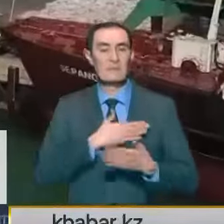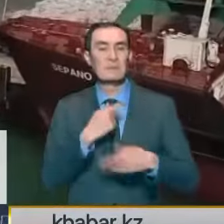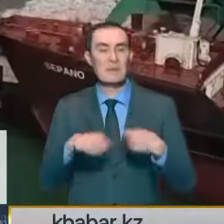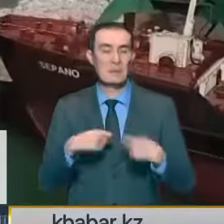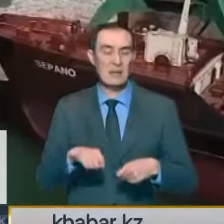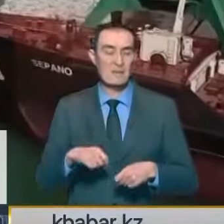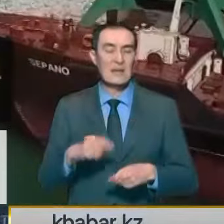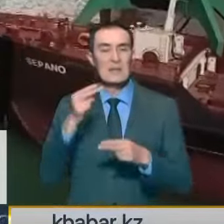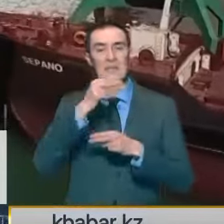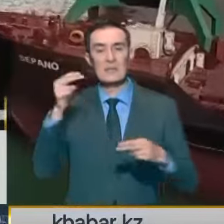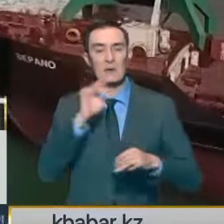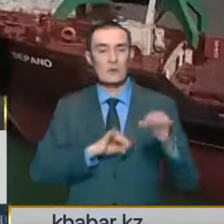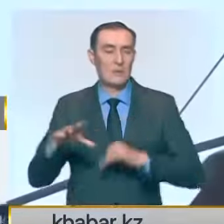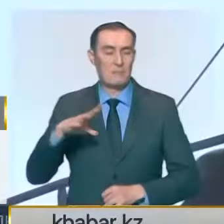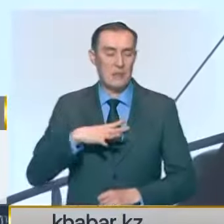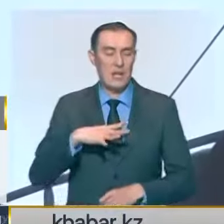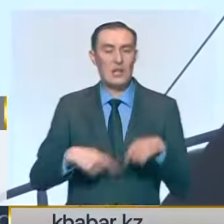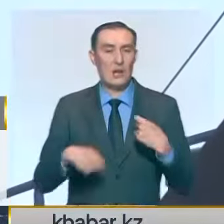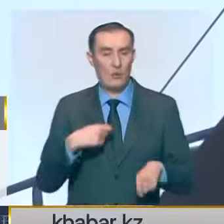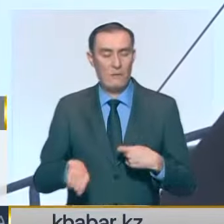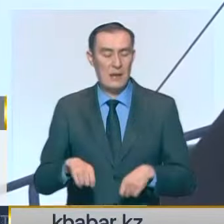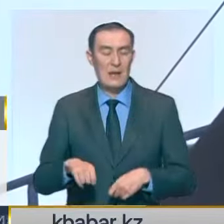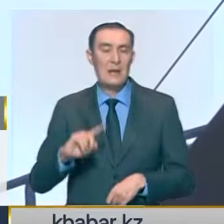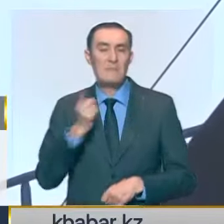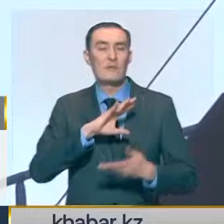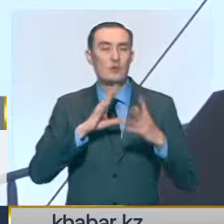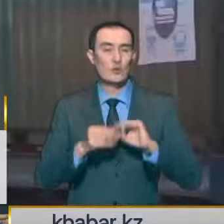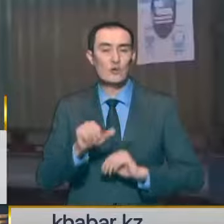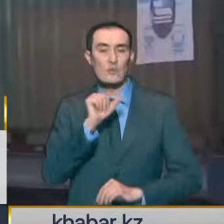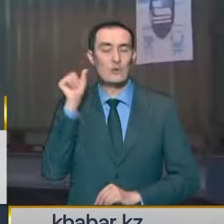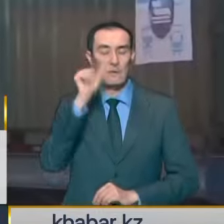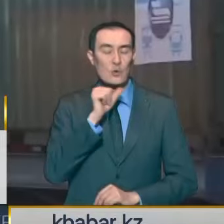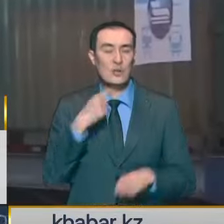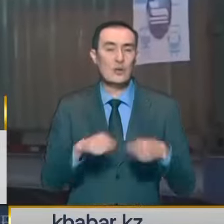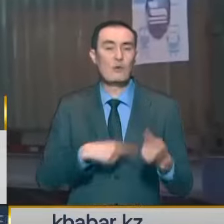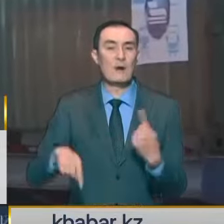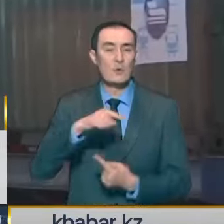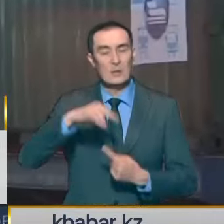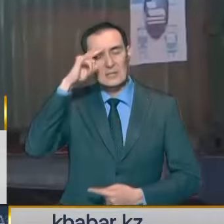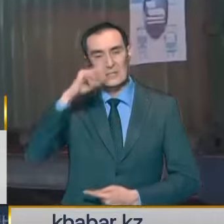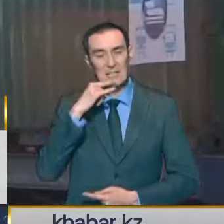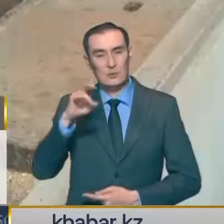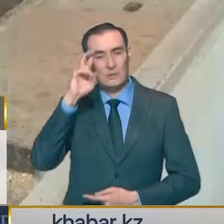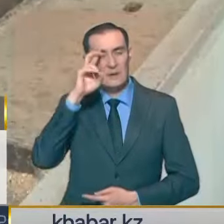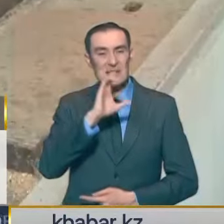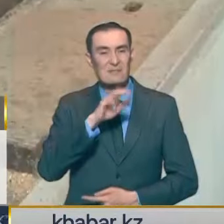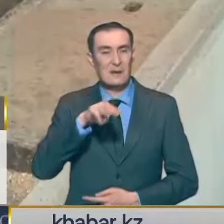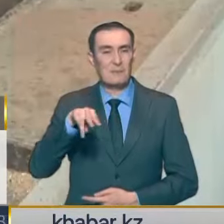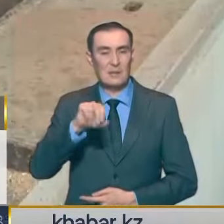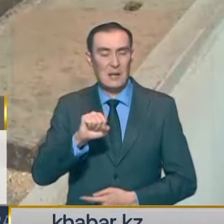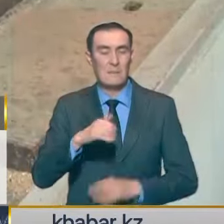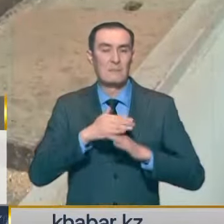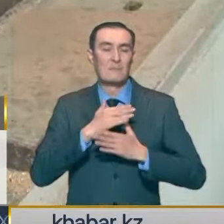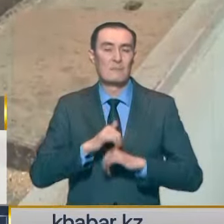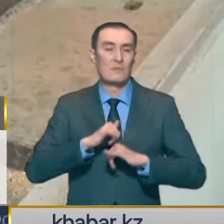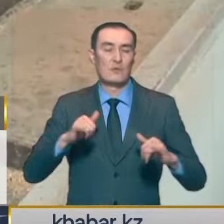предприниматели. Ключевой темой, разумеется, стала торговля. Первые итоги за прошлый год. Товарооборот Казахстана со странами СВМДА вырос